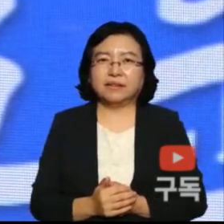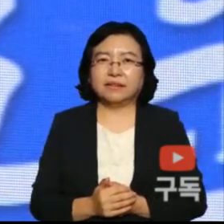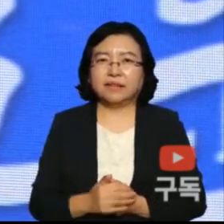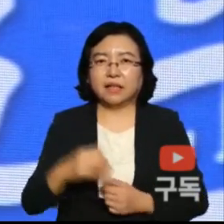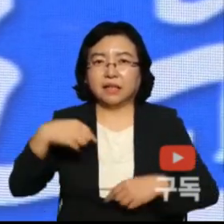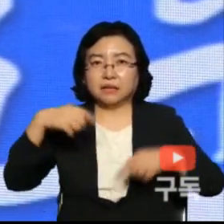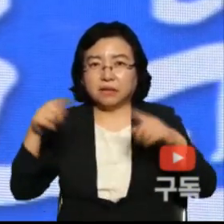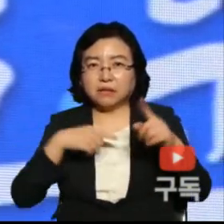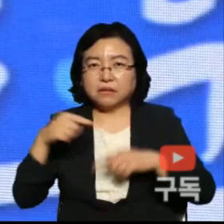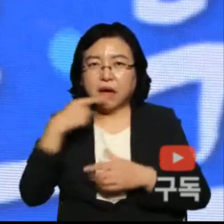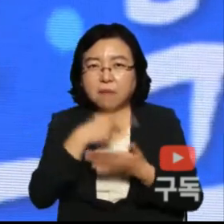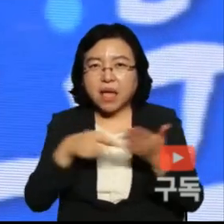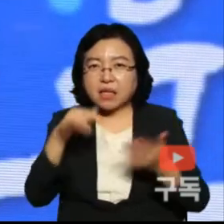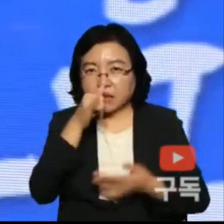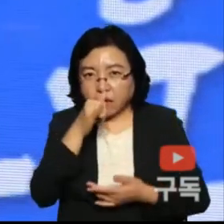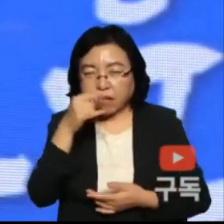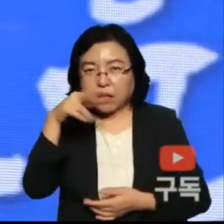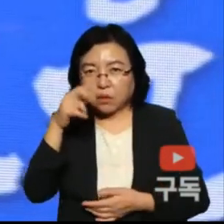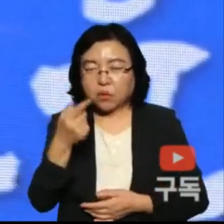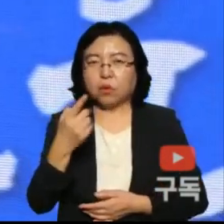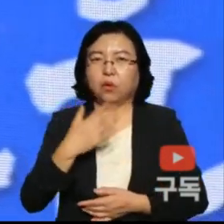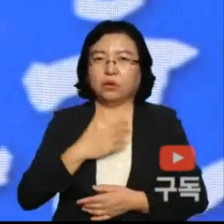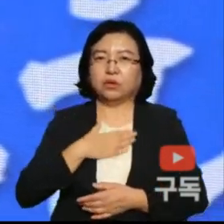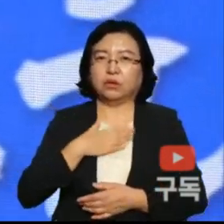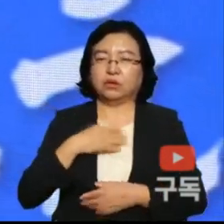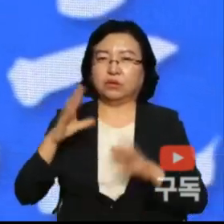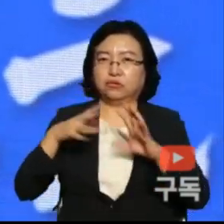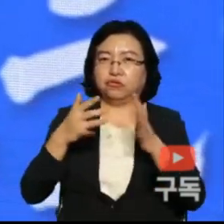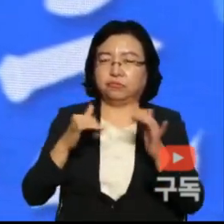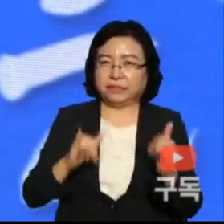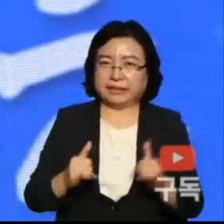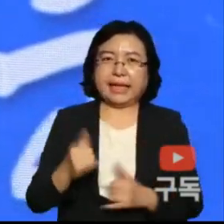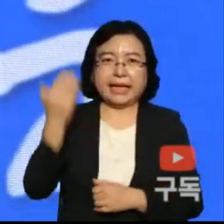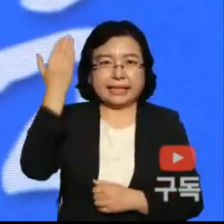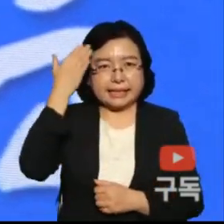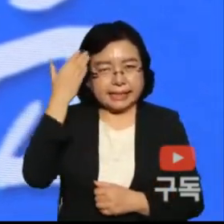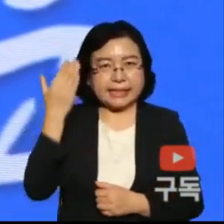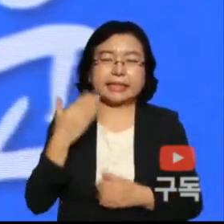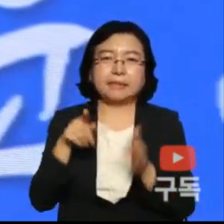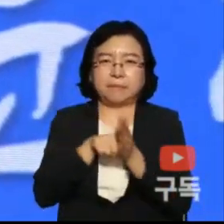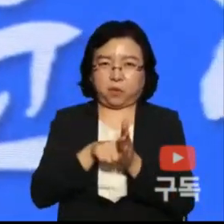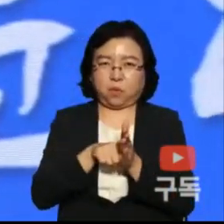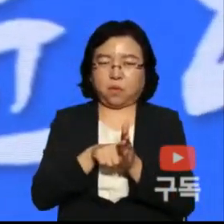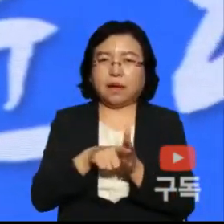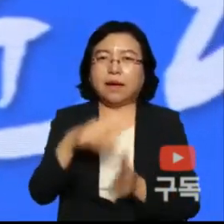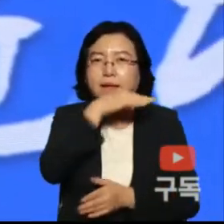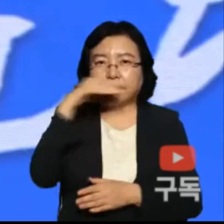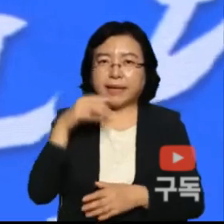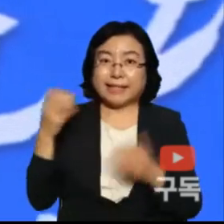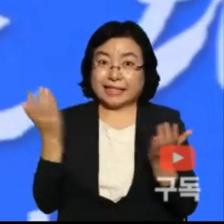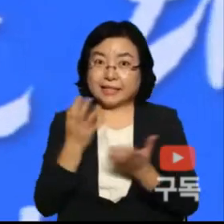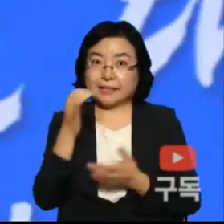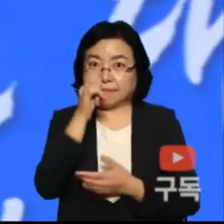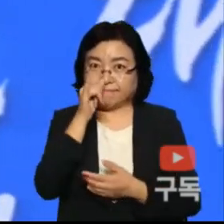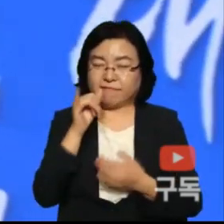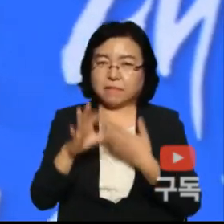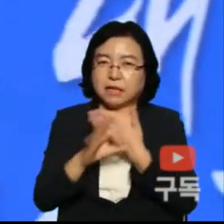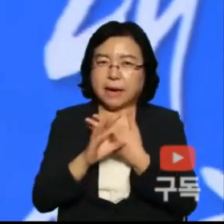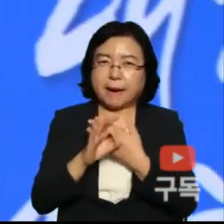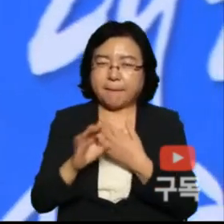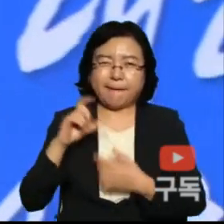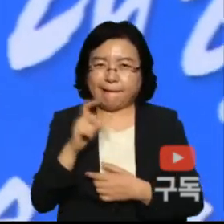정치적 손실이 써도 저는 국민의 집단지성을 믿고 옳은 일은 강력하게 추진했습니다